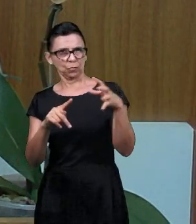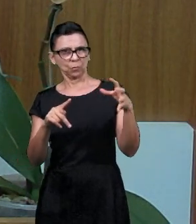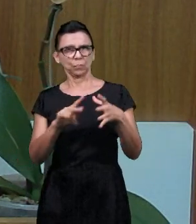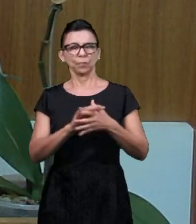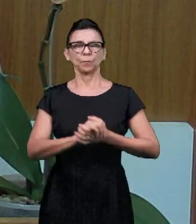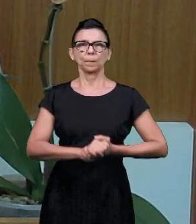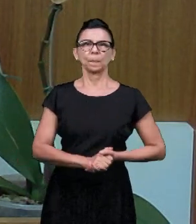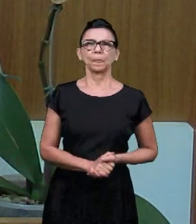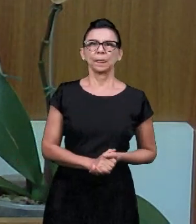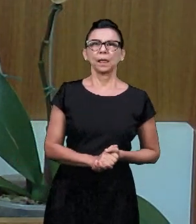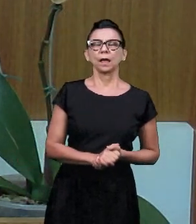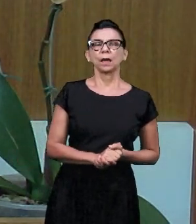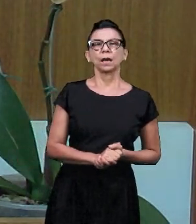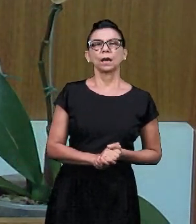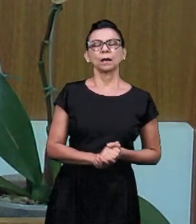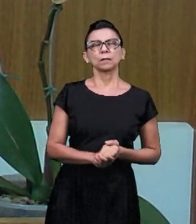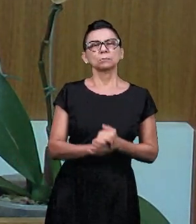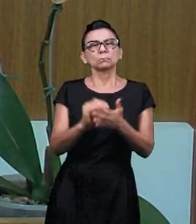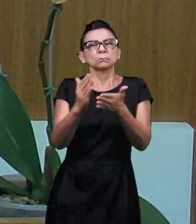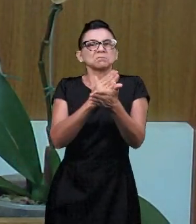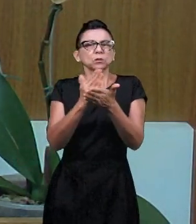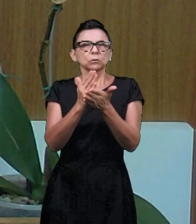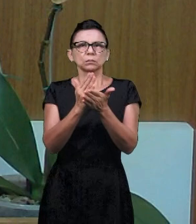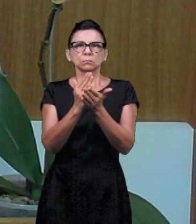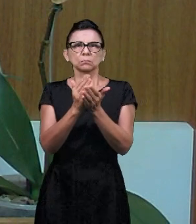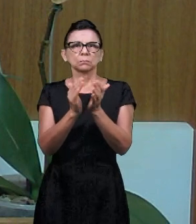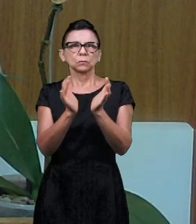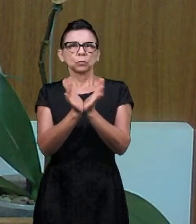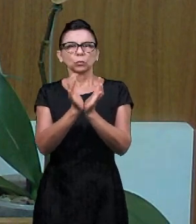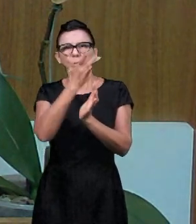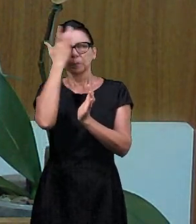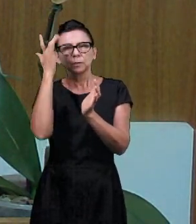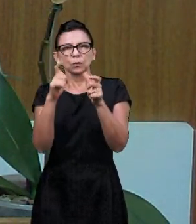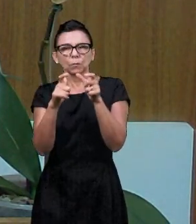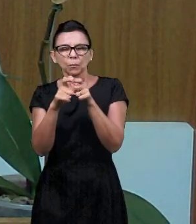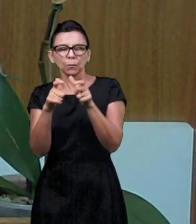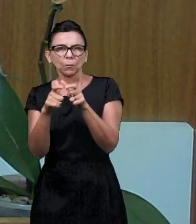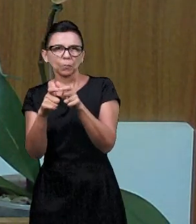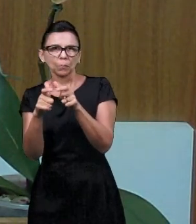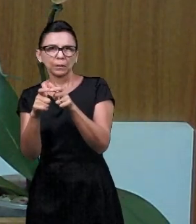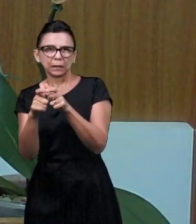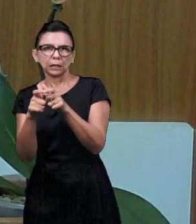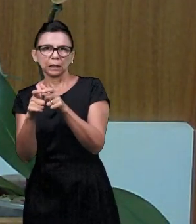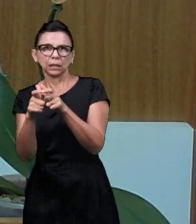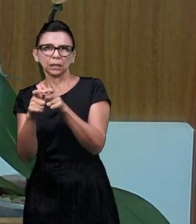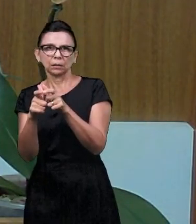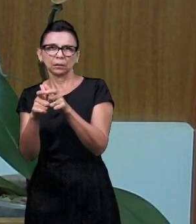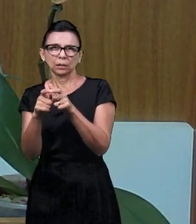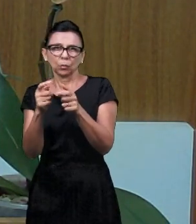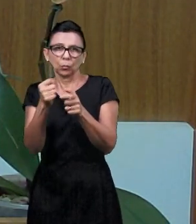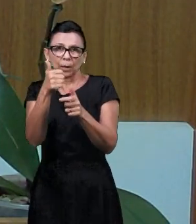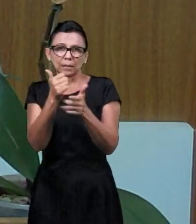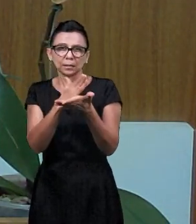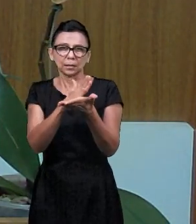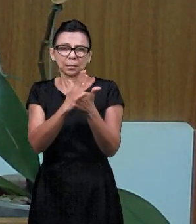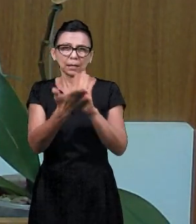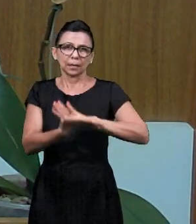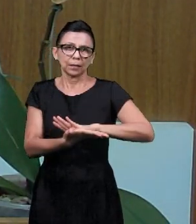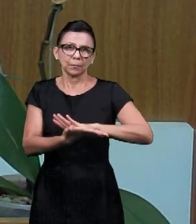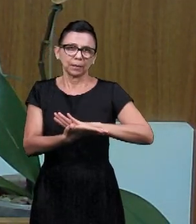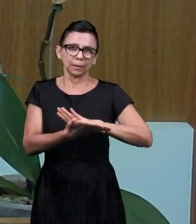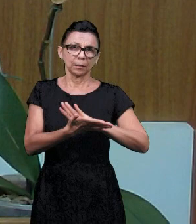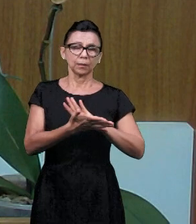pour finir. Quel a été le problème du restant qui était pour finir? Et ils étaient le reste,